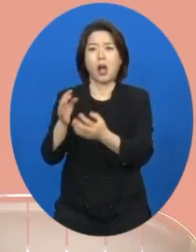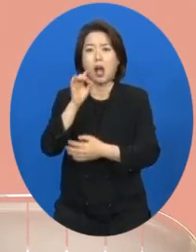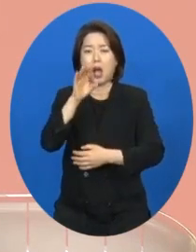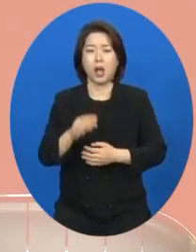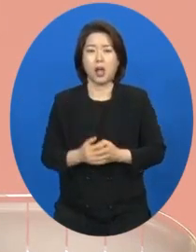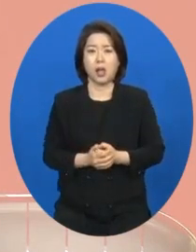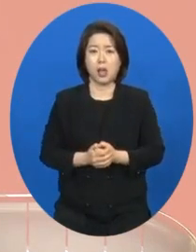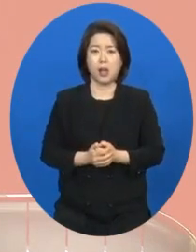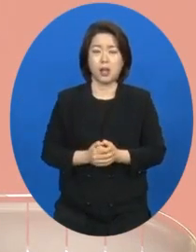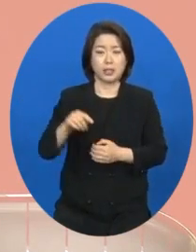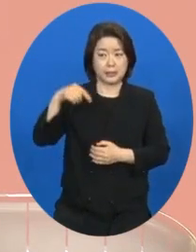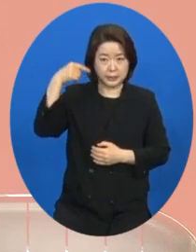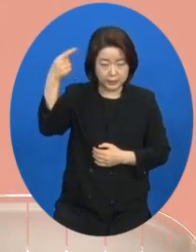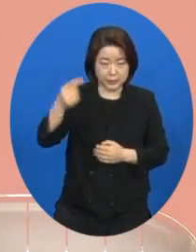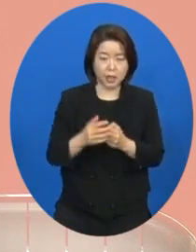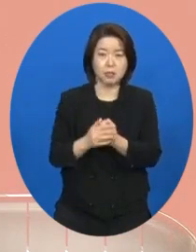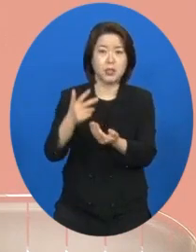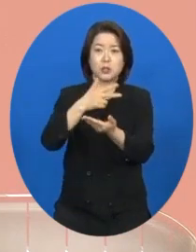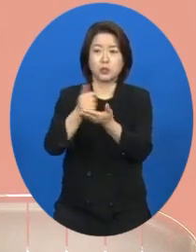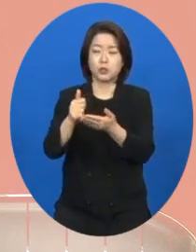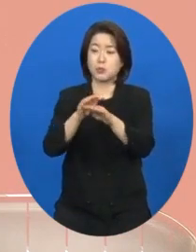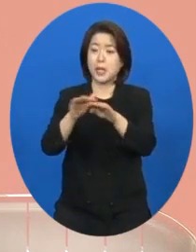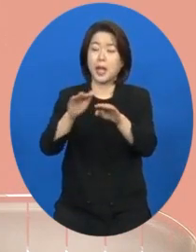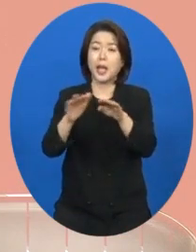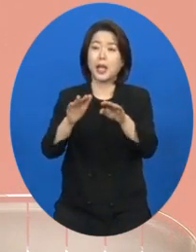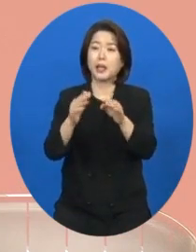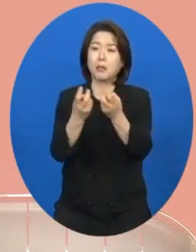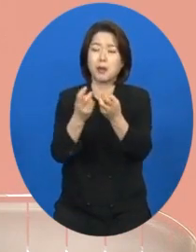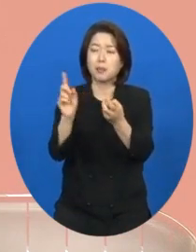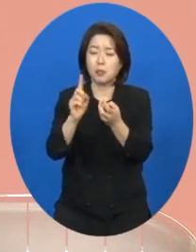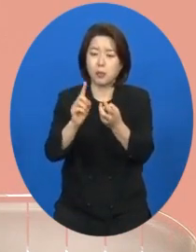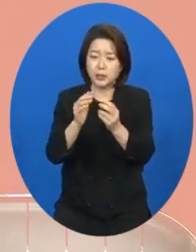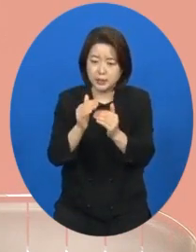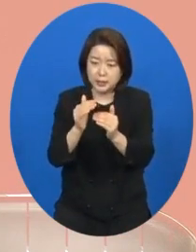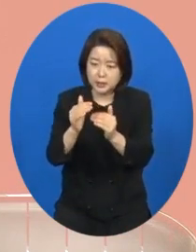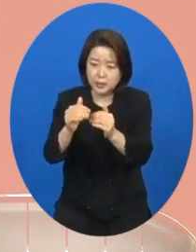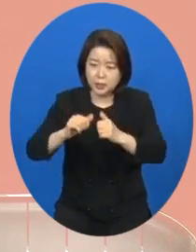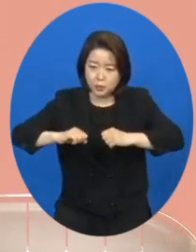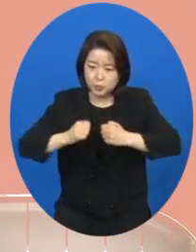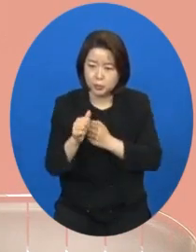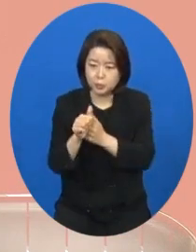그 다음부터 주님이 해결해 주시는 방향으로 나가게 돼요.